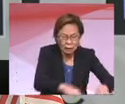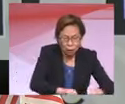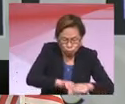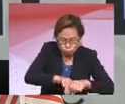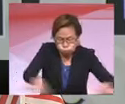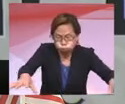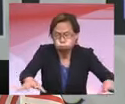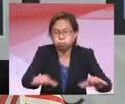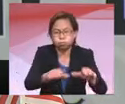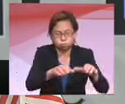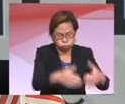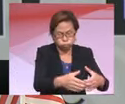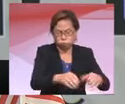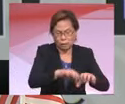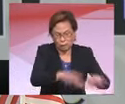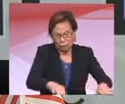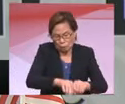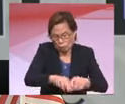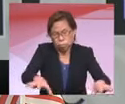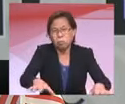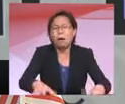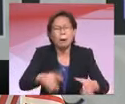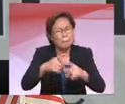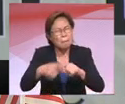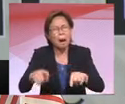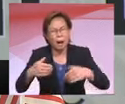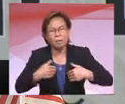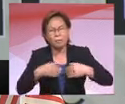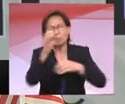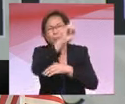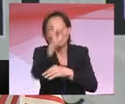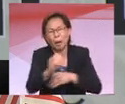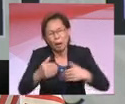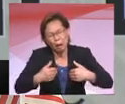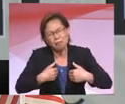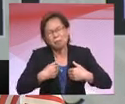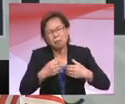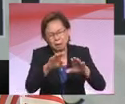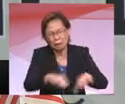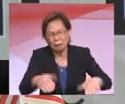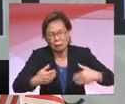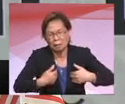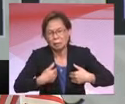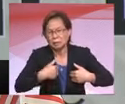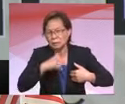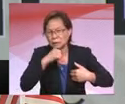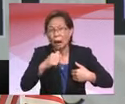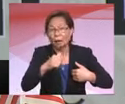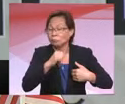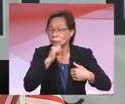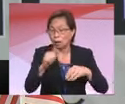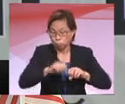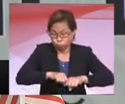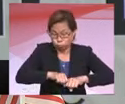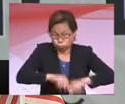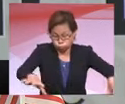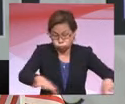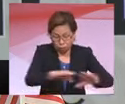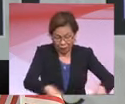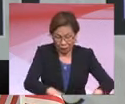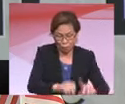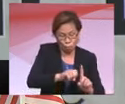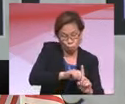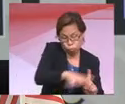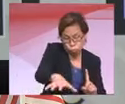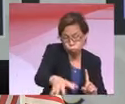tertentu. Walaupun bagaimanapun ada peratusan kanak-kanak yang terlibat tetapi tidak menjadi super spreader. Jadi apa yang pasti